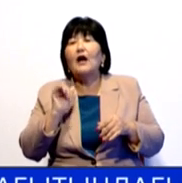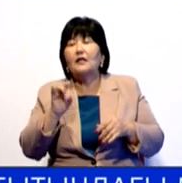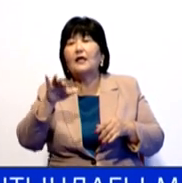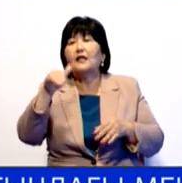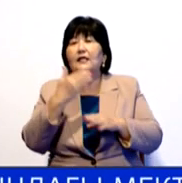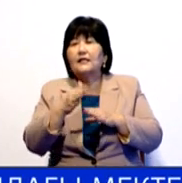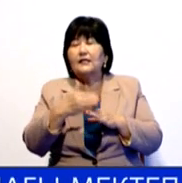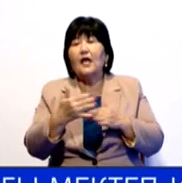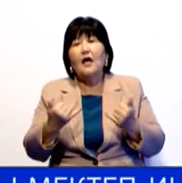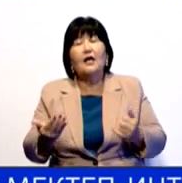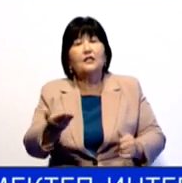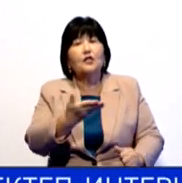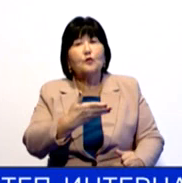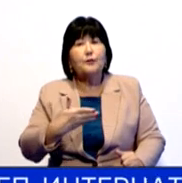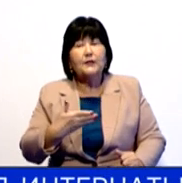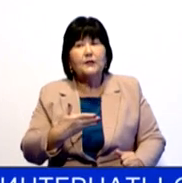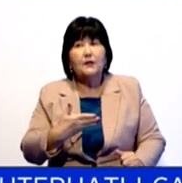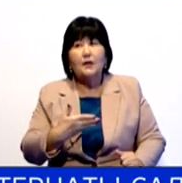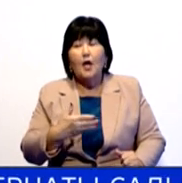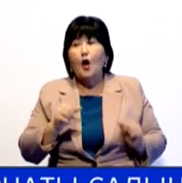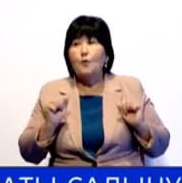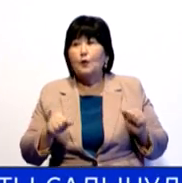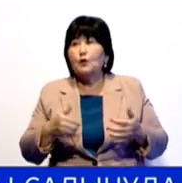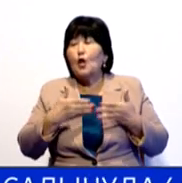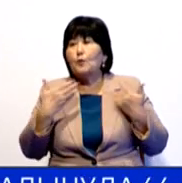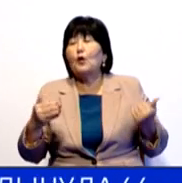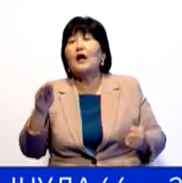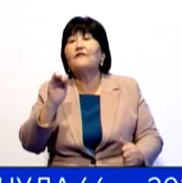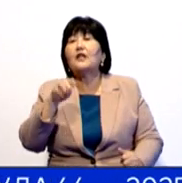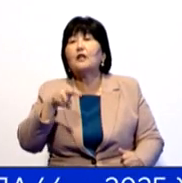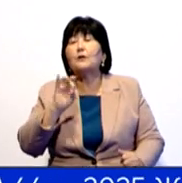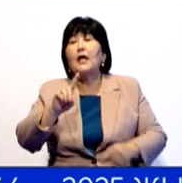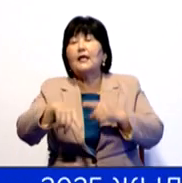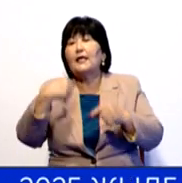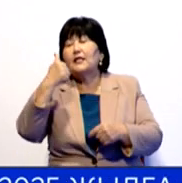біздер қазір мүмкіншілік болмаған фермерлерге келесі жылға сөз жатырмыз.